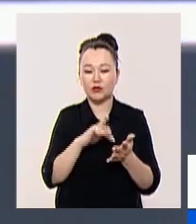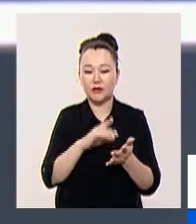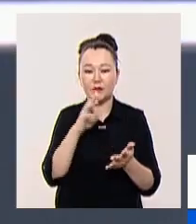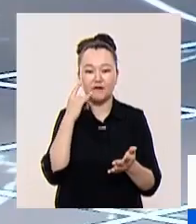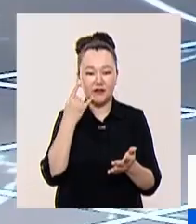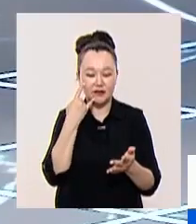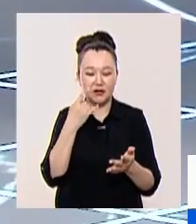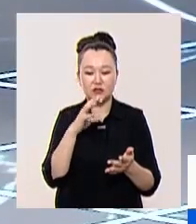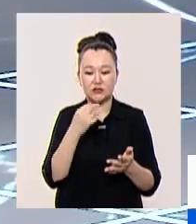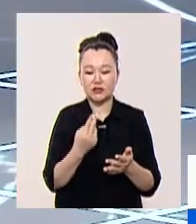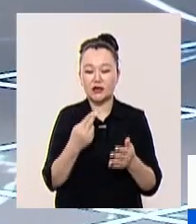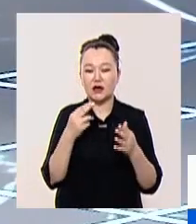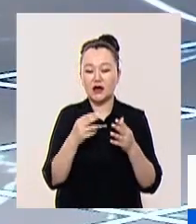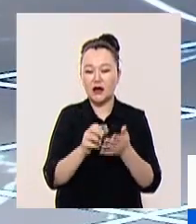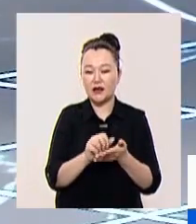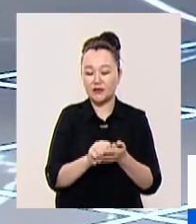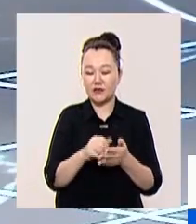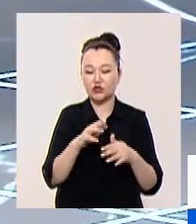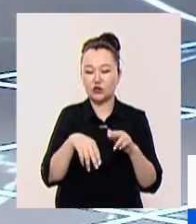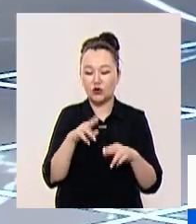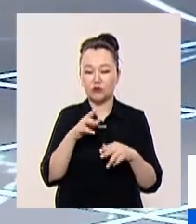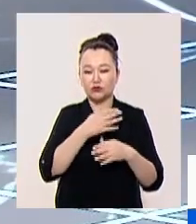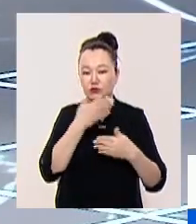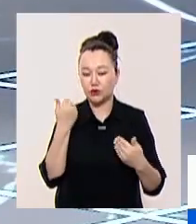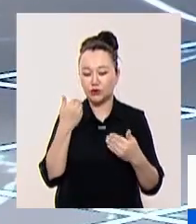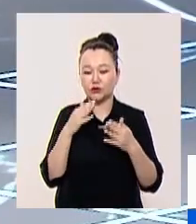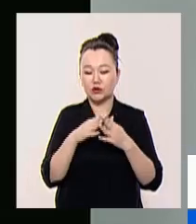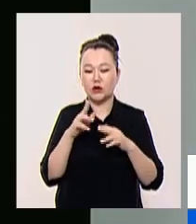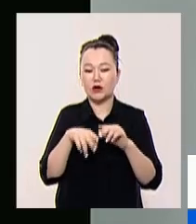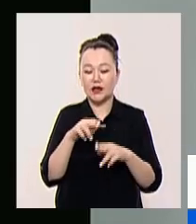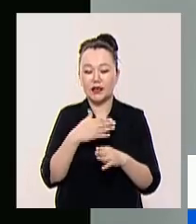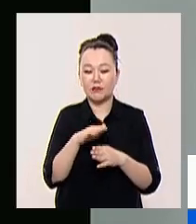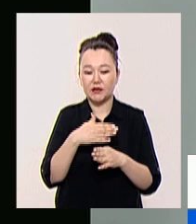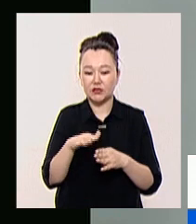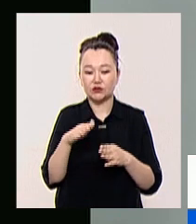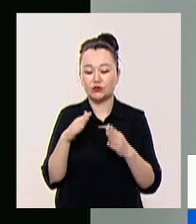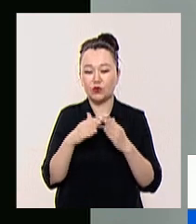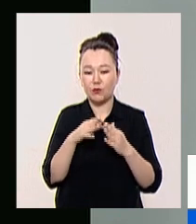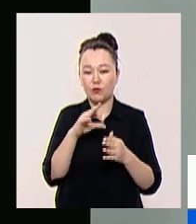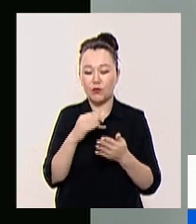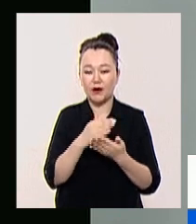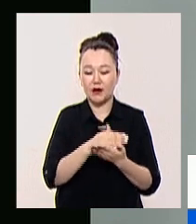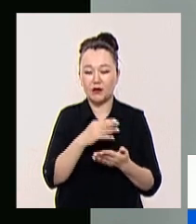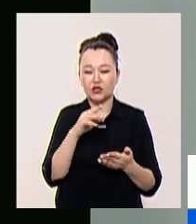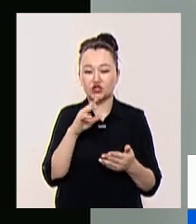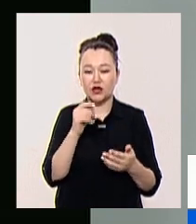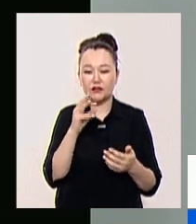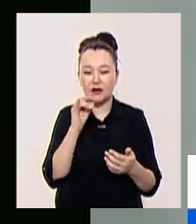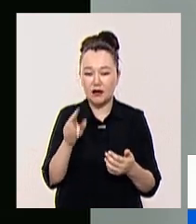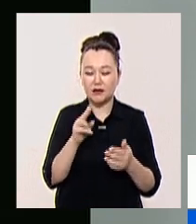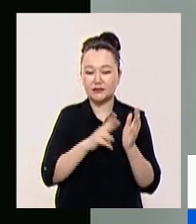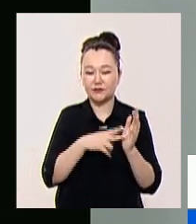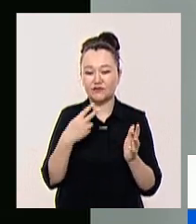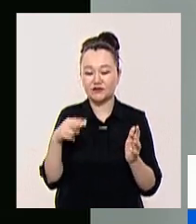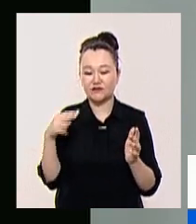социальное арендное жилье не ведется строительство, ведется строительство ипотечного жилья по программе Шанарак и 7-20-25.